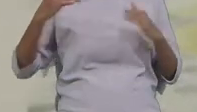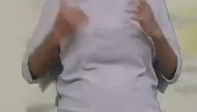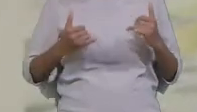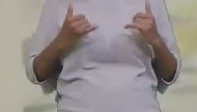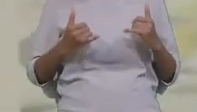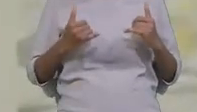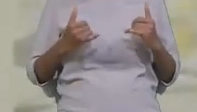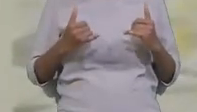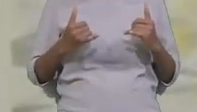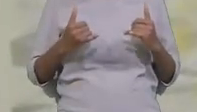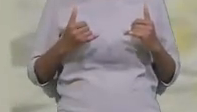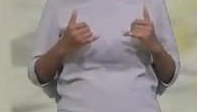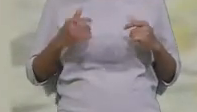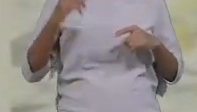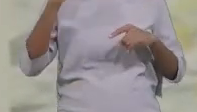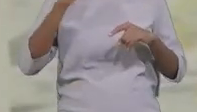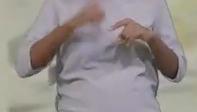Un élu maintenant